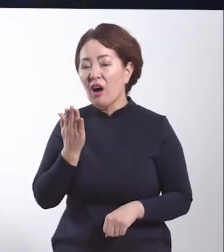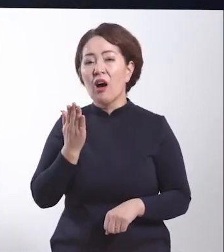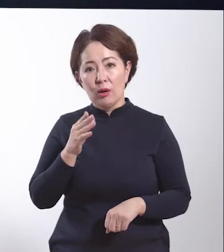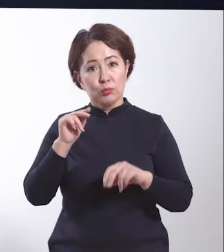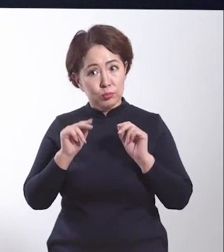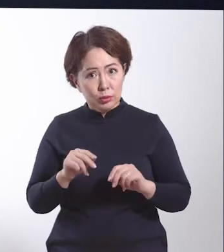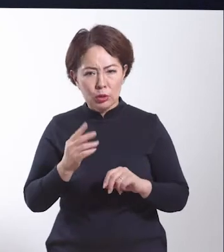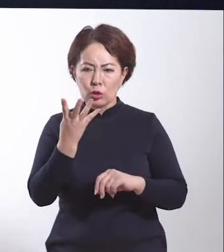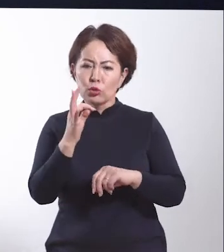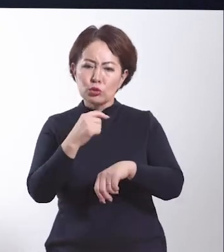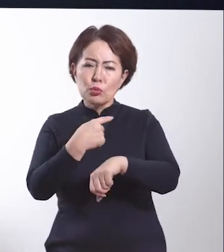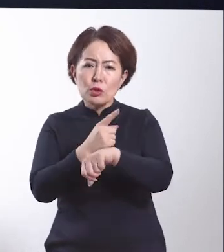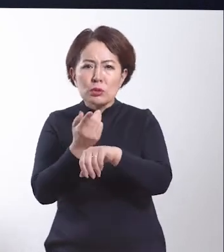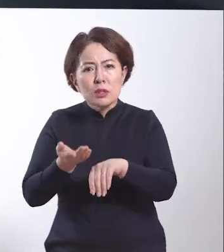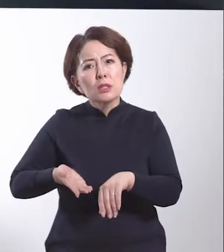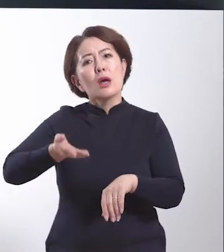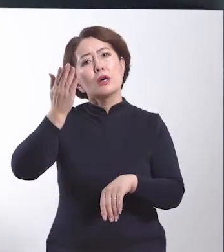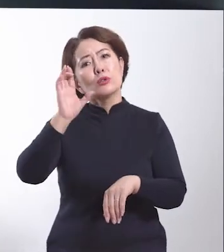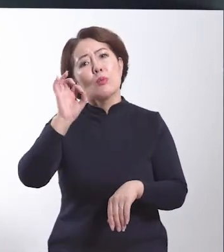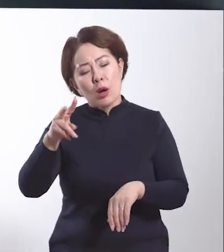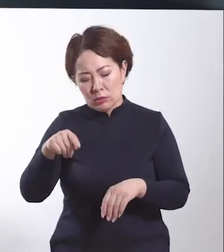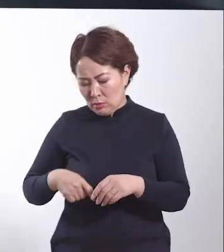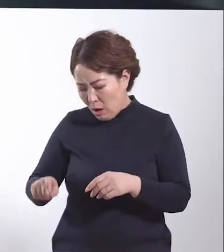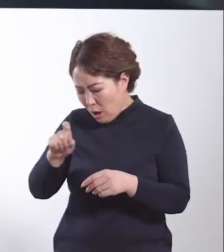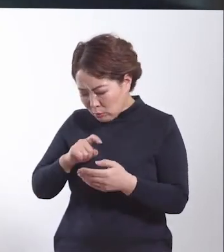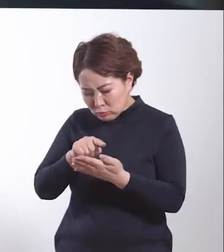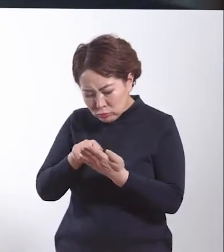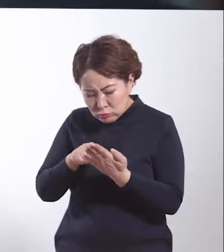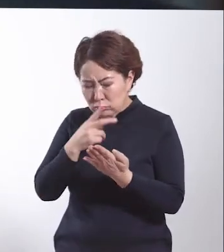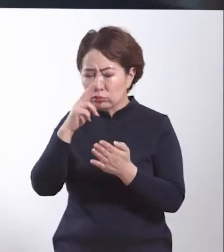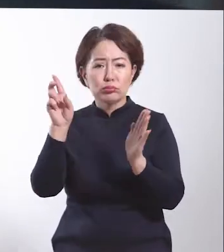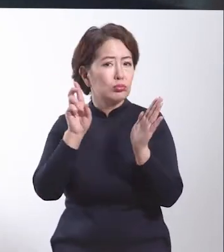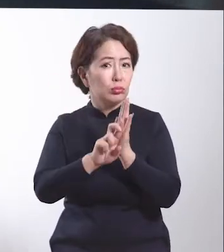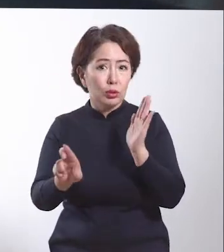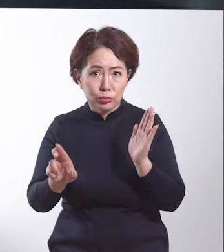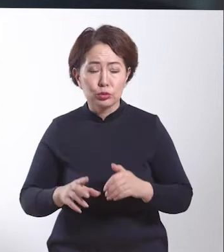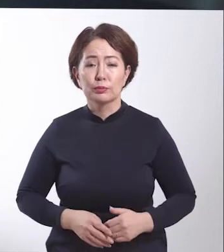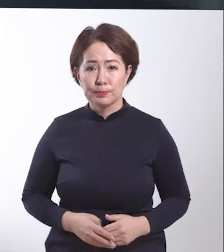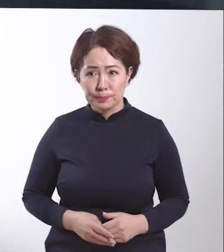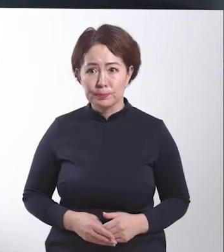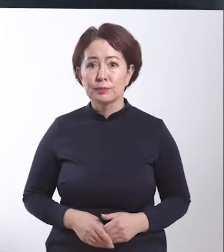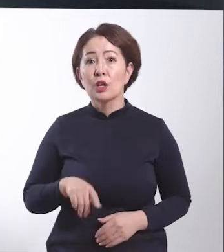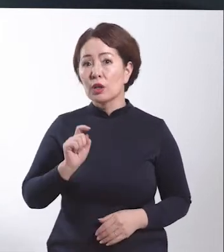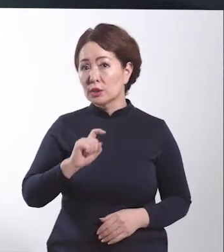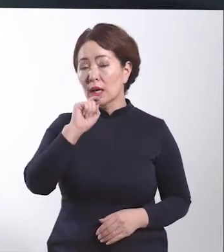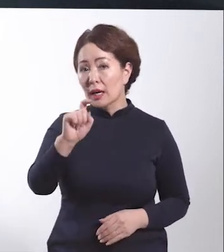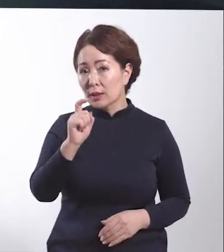хариуг уншина. Хэрэв 40 минутаас дээш хугацаа өнгөрвөл шинжилгээний хариуг уншиж